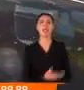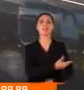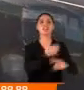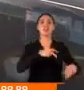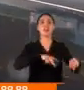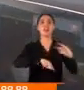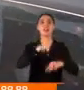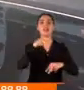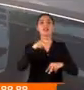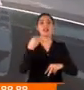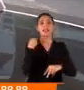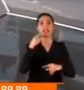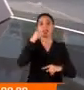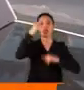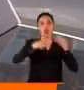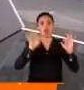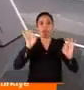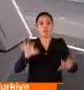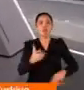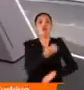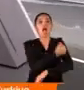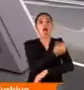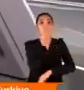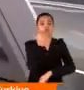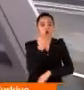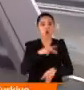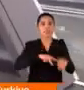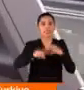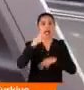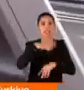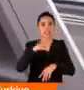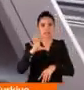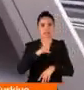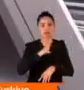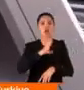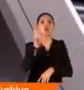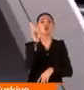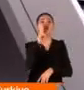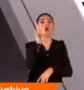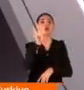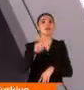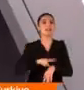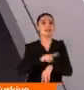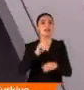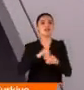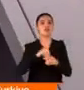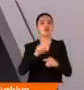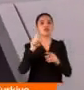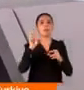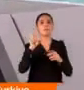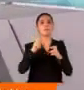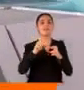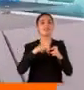Şehirler arası seyahatlerde yeni bir dönem başlıyor. Aşı olmayıp da seyahat etmek isteyenlerden artık son 48 saat içerisinde